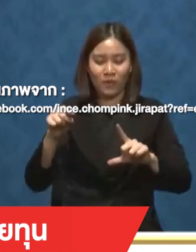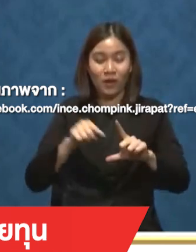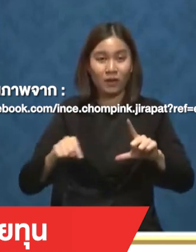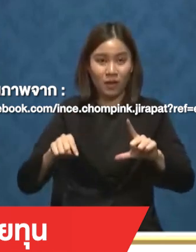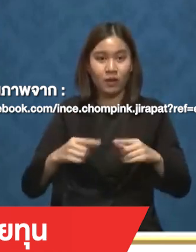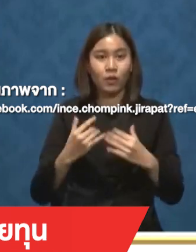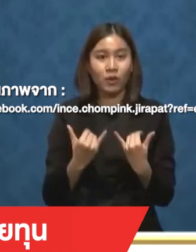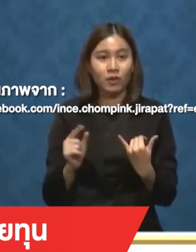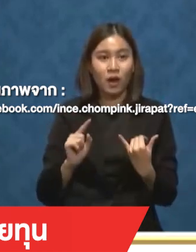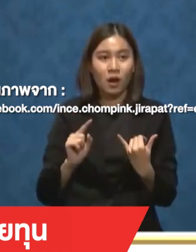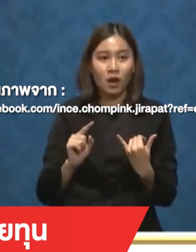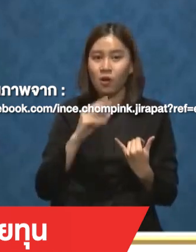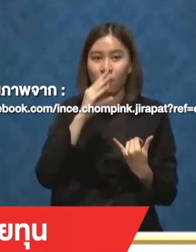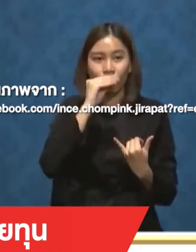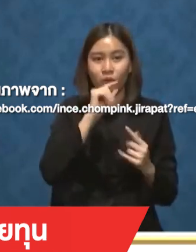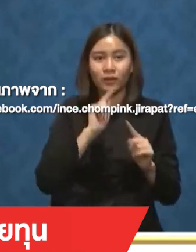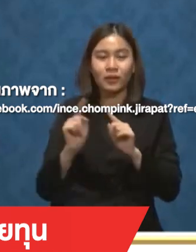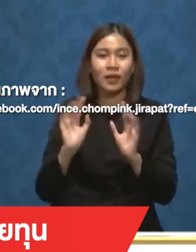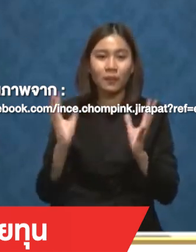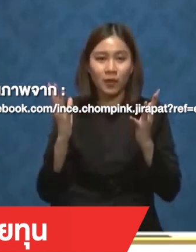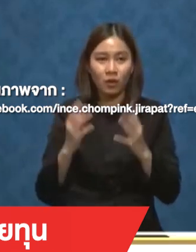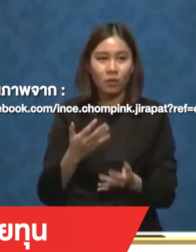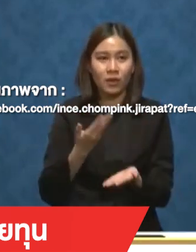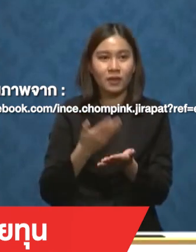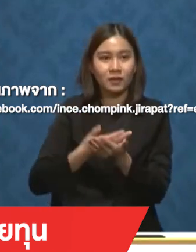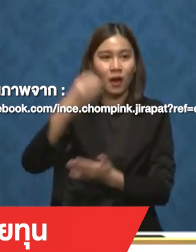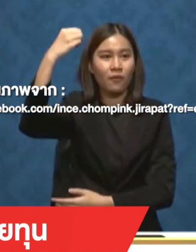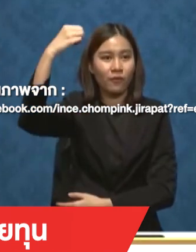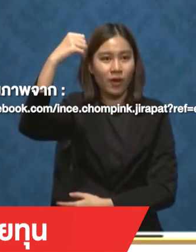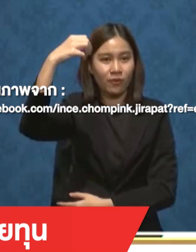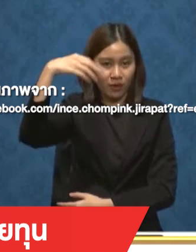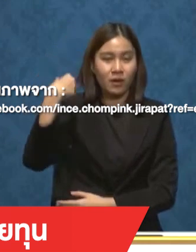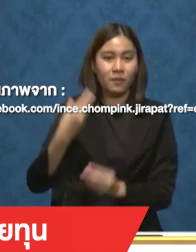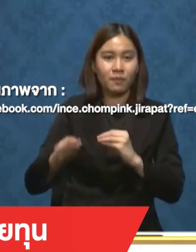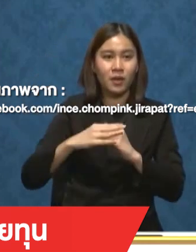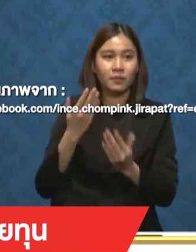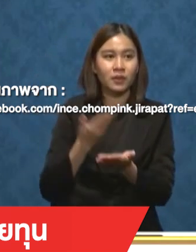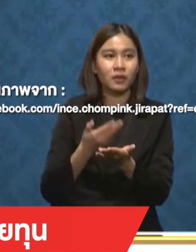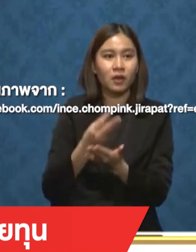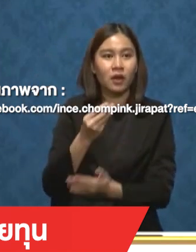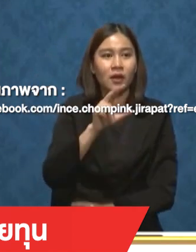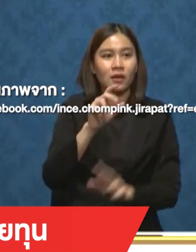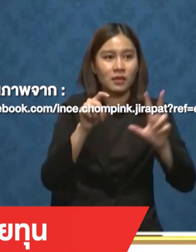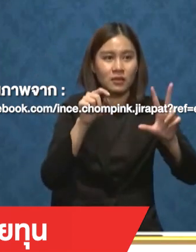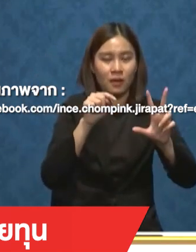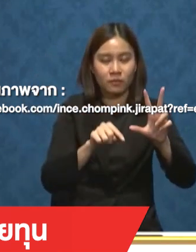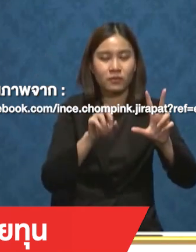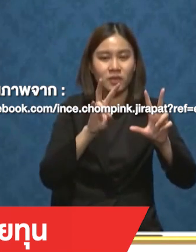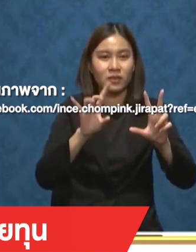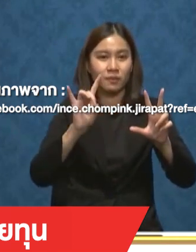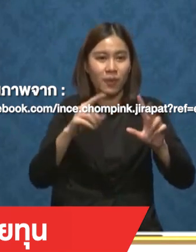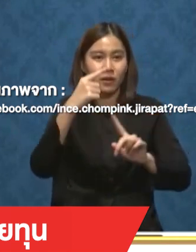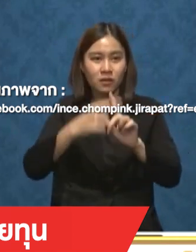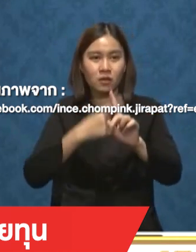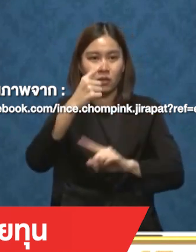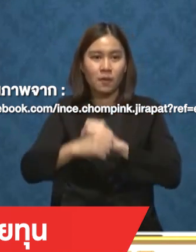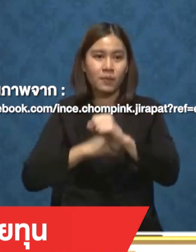ผมคดวไม่ต้พดพ้ทำเพลงนะครัเพระว่าค่าไฟที่ขึ้นมาจากหนวยละ3.78 สตางเมื่อเดอนมกรา